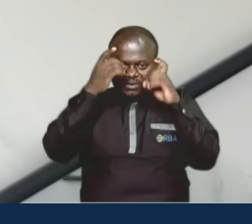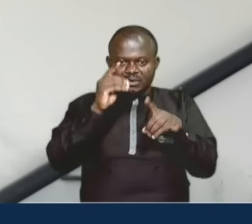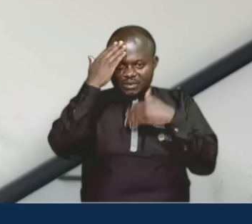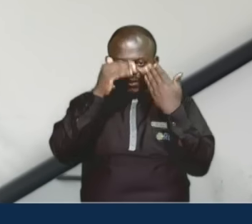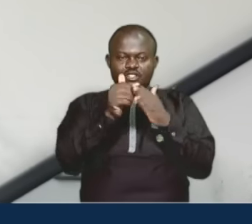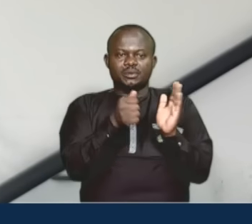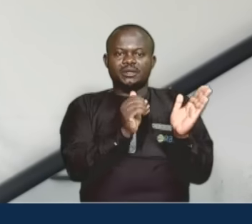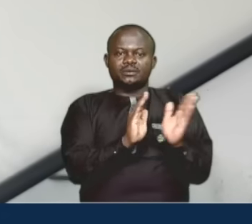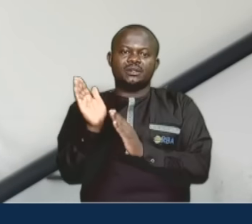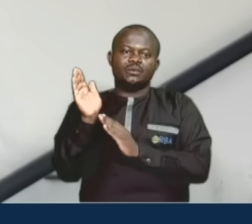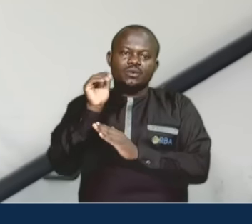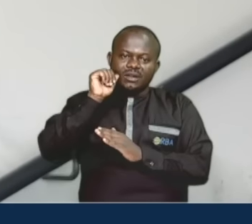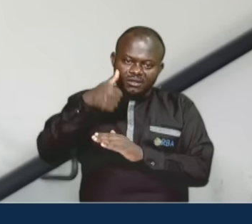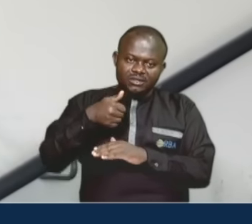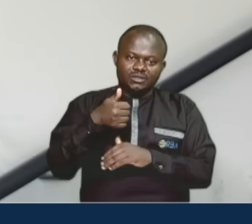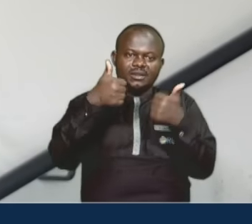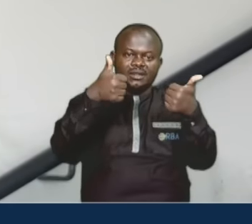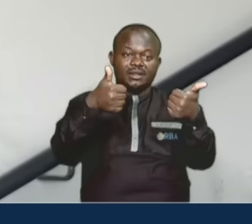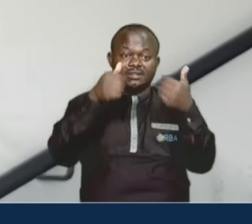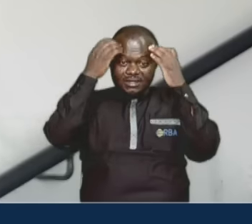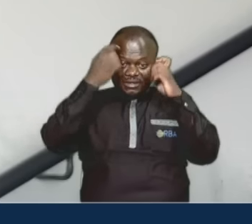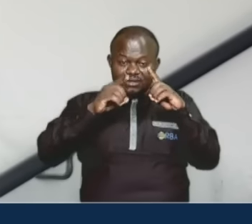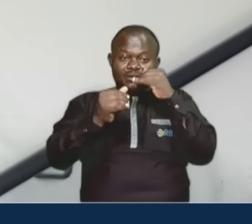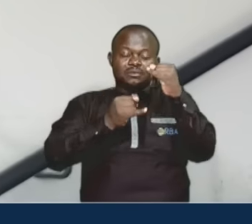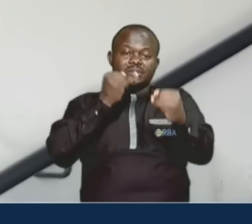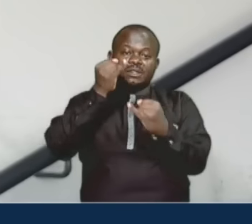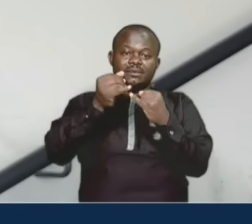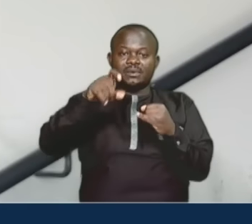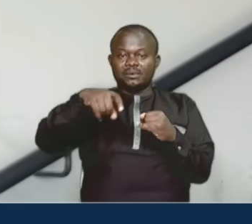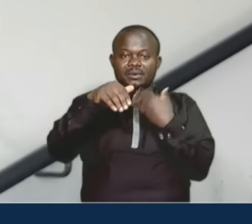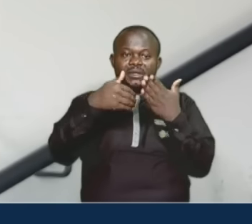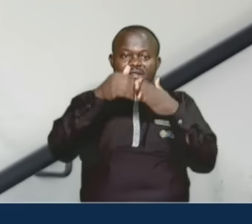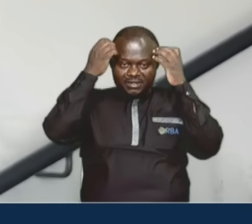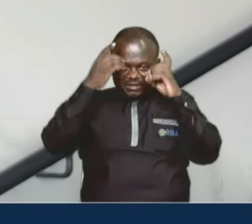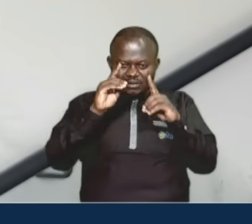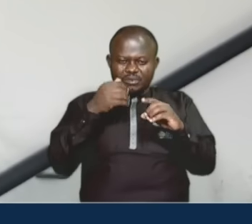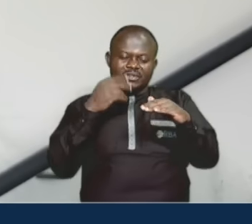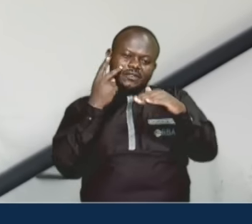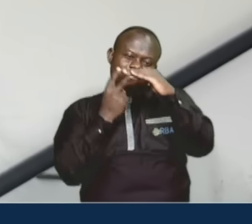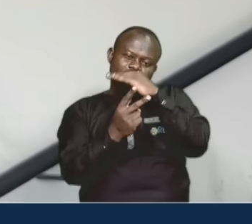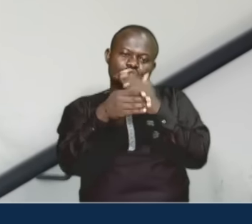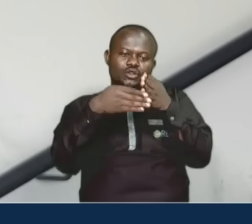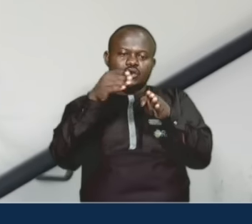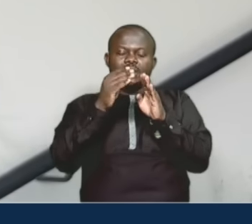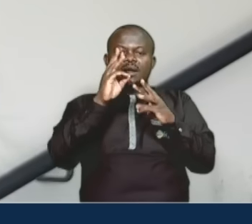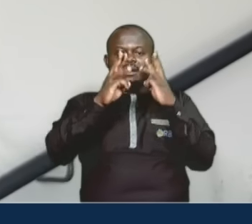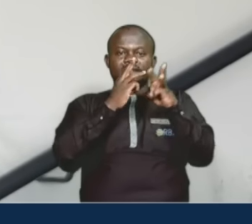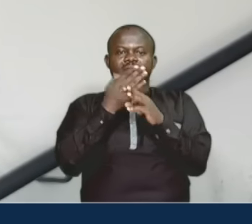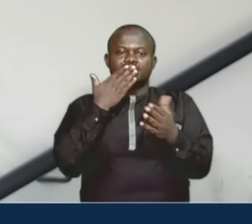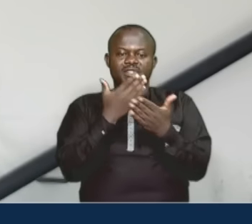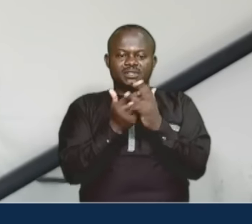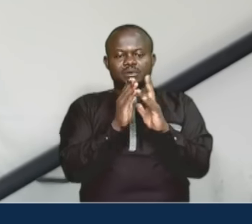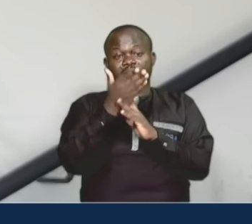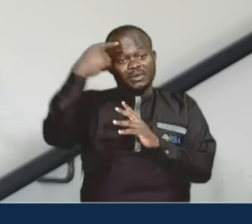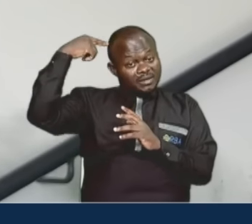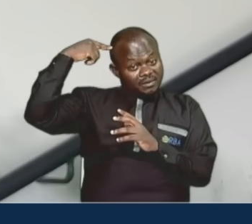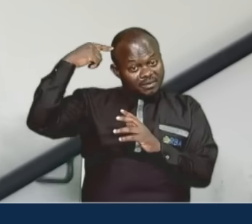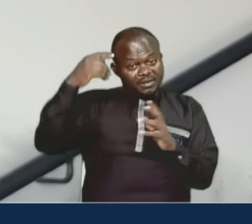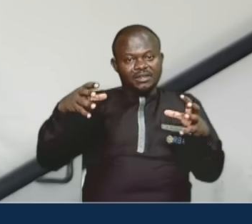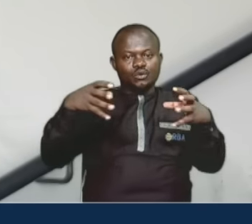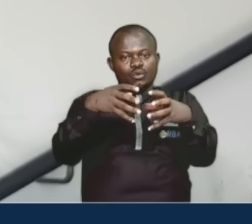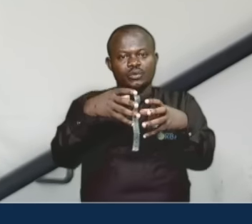ejo heza. Uburezi mpuzamahanga ukenewe ni uburezi bufite icyerekezo cyo kubaka isi nziza binyuze mu myumvire